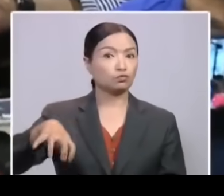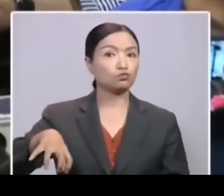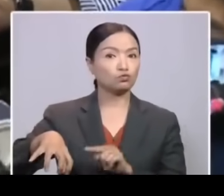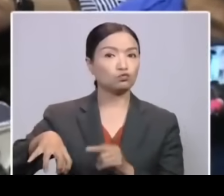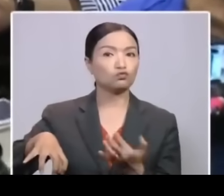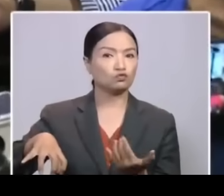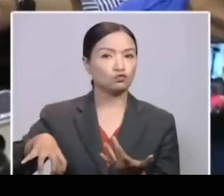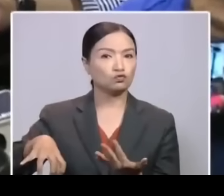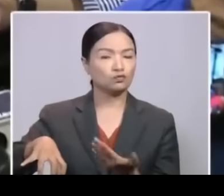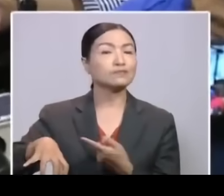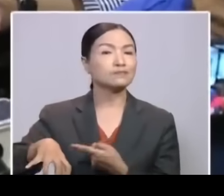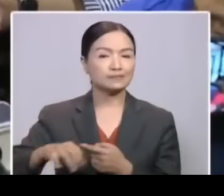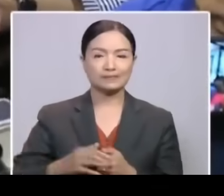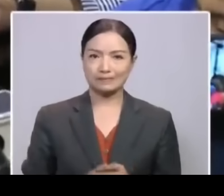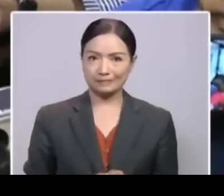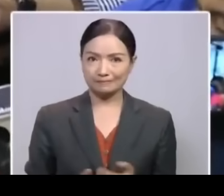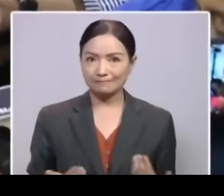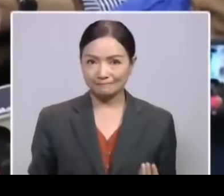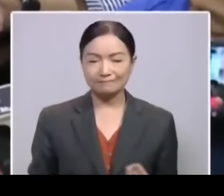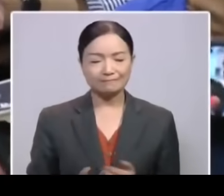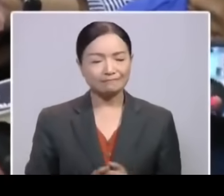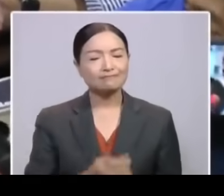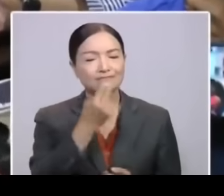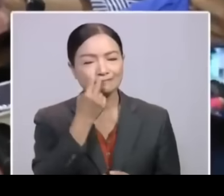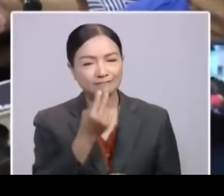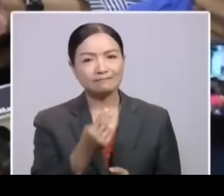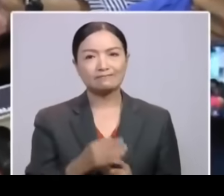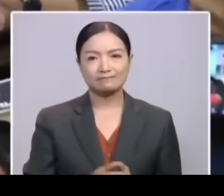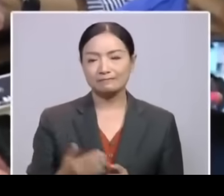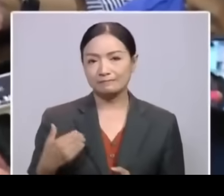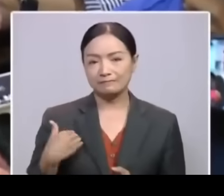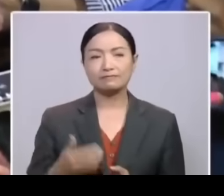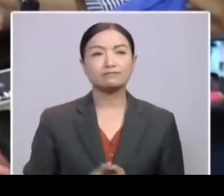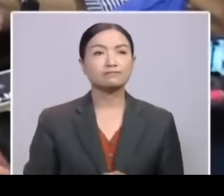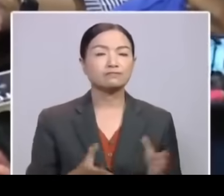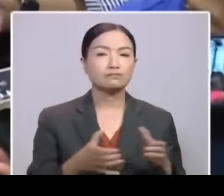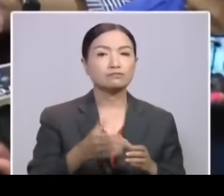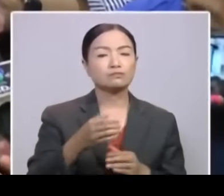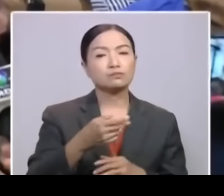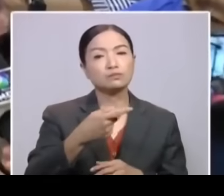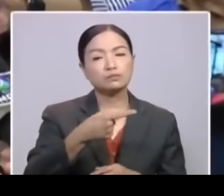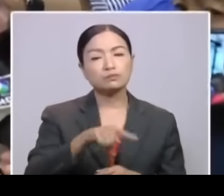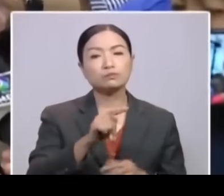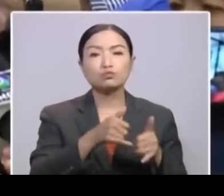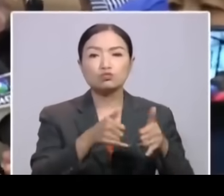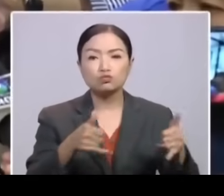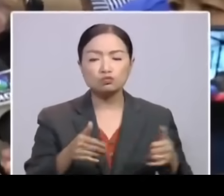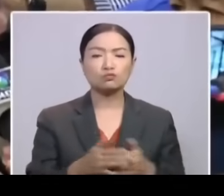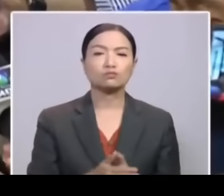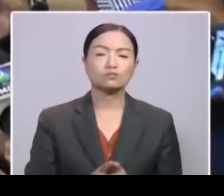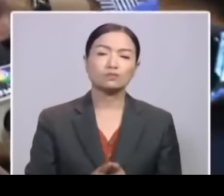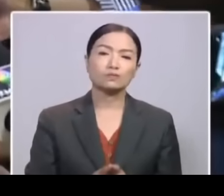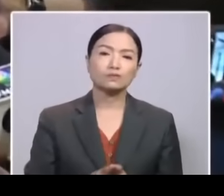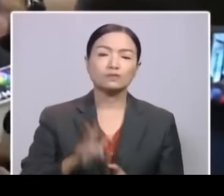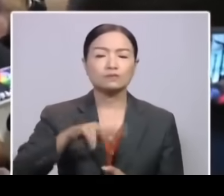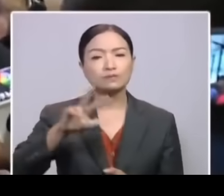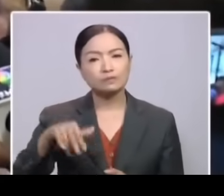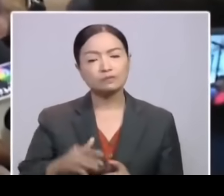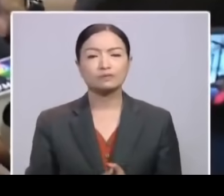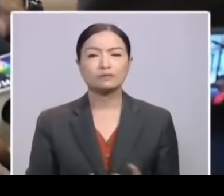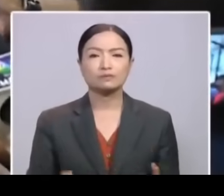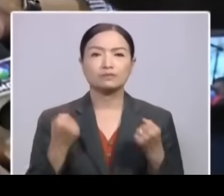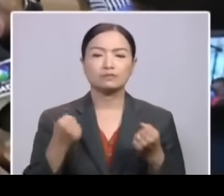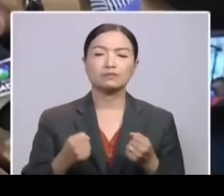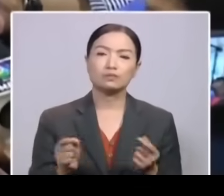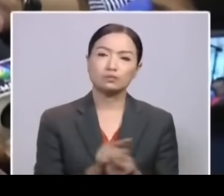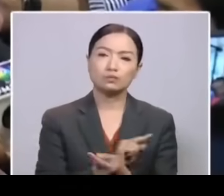นะครับเพราะว่าเบื้องต้นเนี่ยเราน่าจะได้เห็นทางก็มีประชาชาติเสรีรวมไทยเพื่อไทยรวมพลังพลังสังคมใหม่